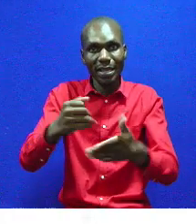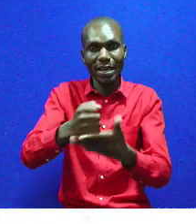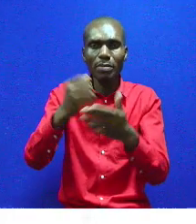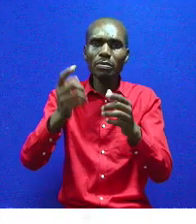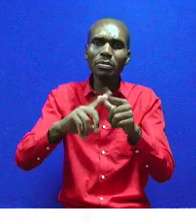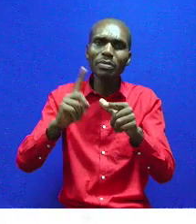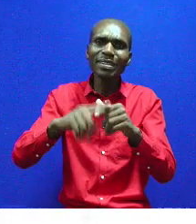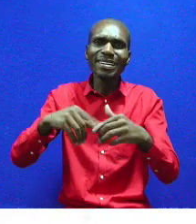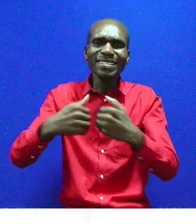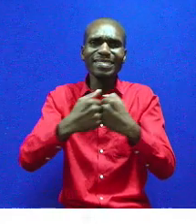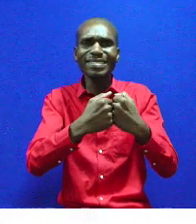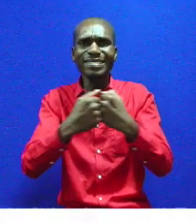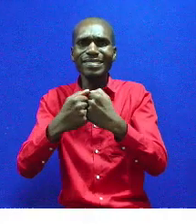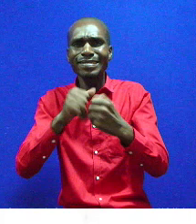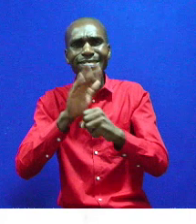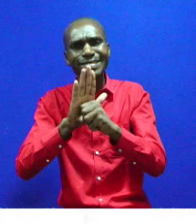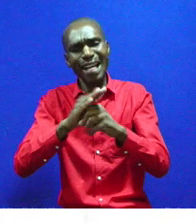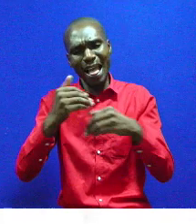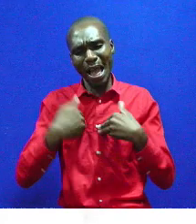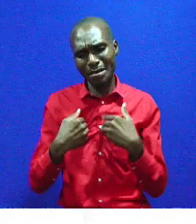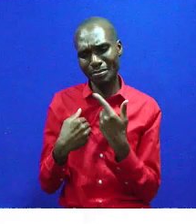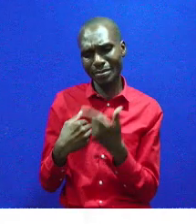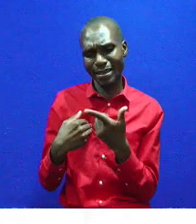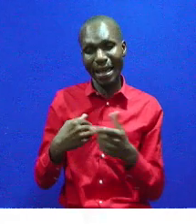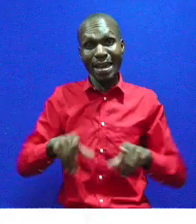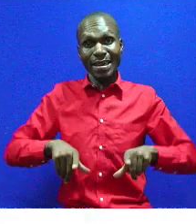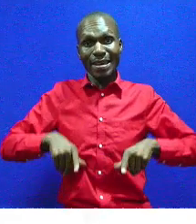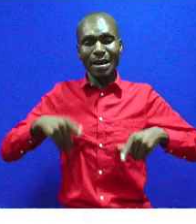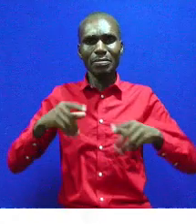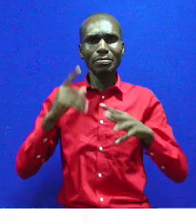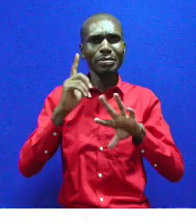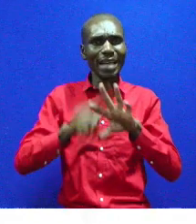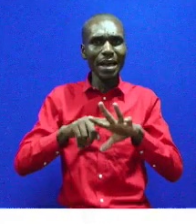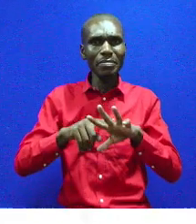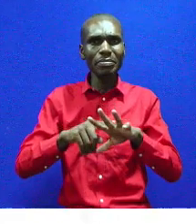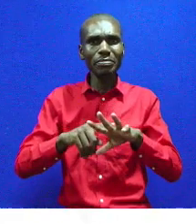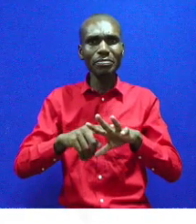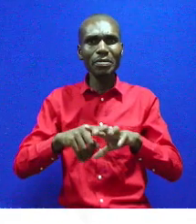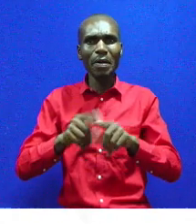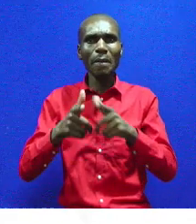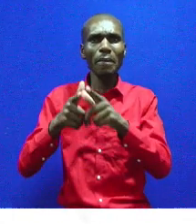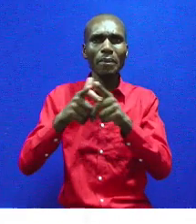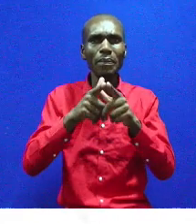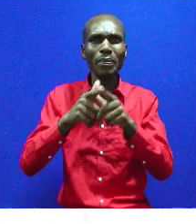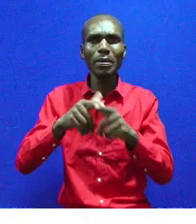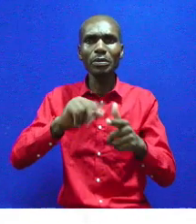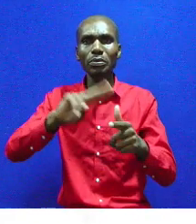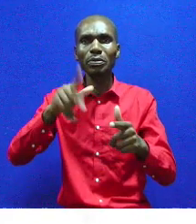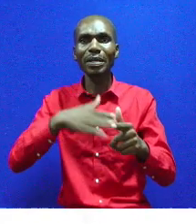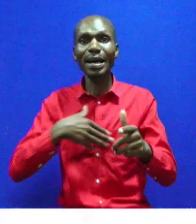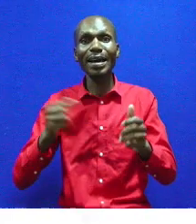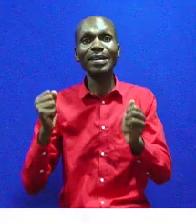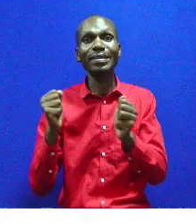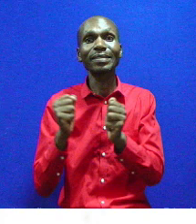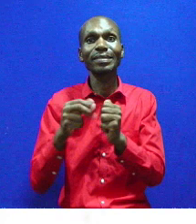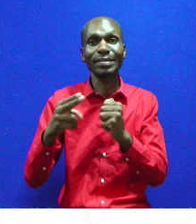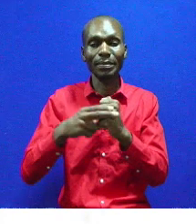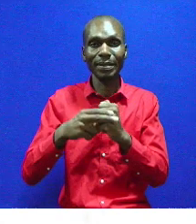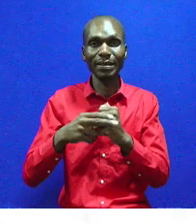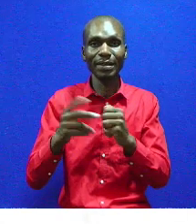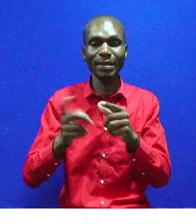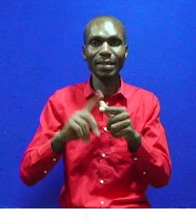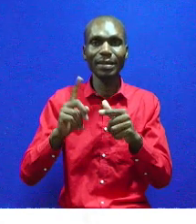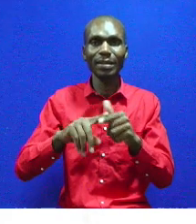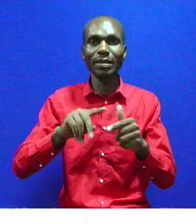na makongu au ayobabe ireba wetera akorua chinga kiche chisegi chumwaka wechibibere na chibibere na isano nebere na